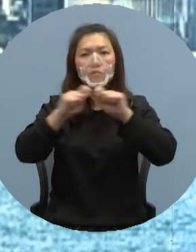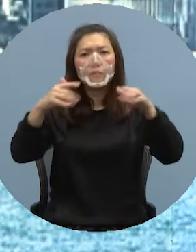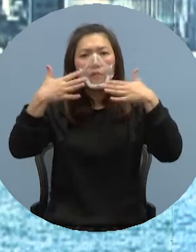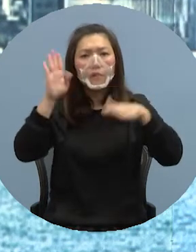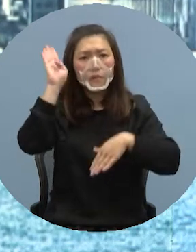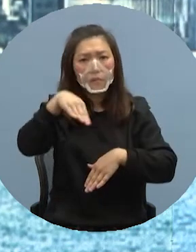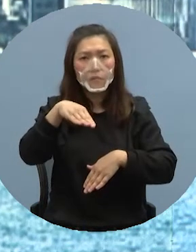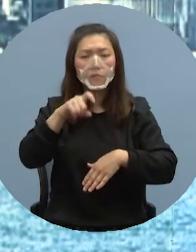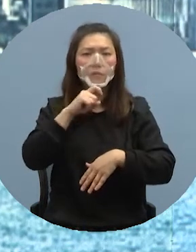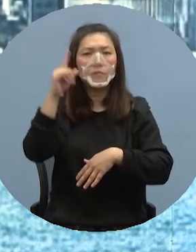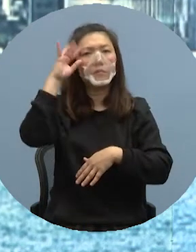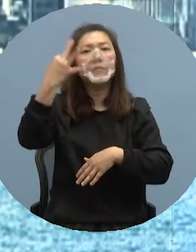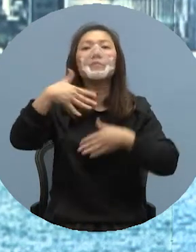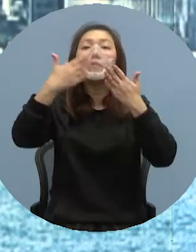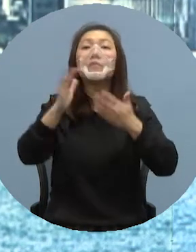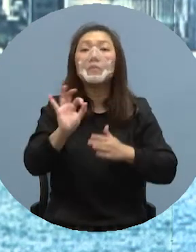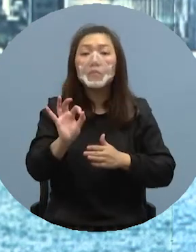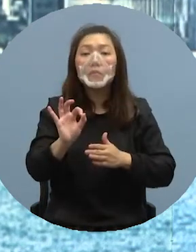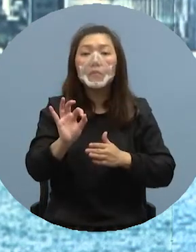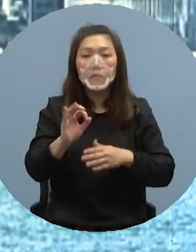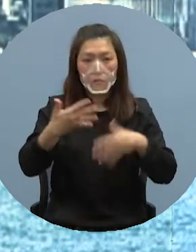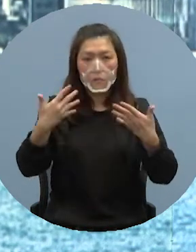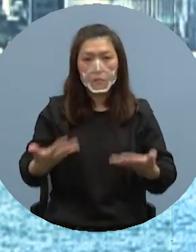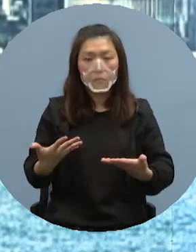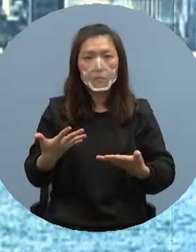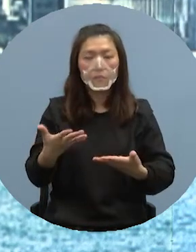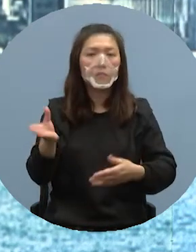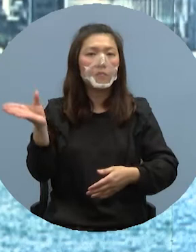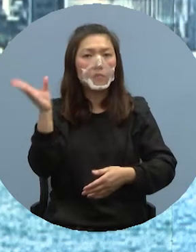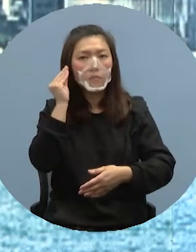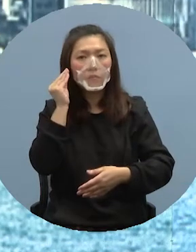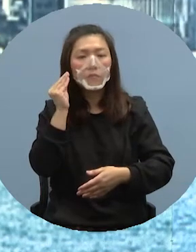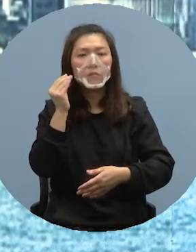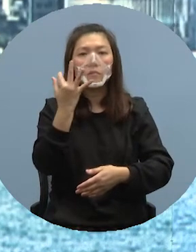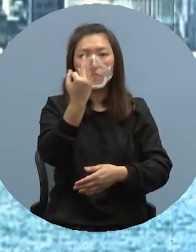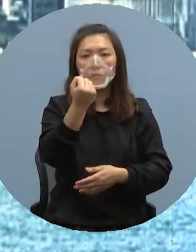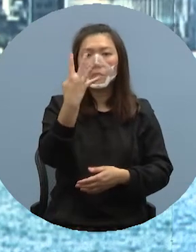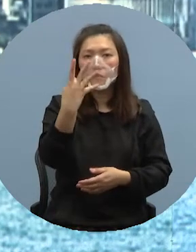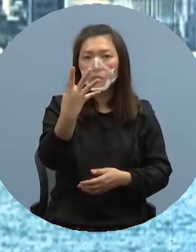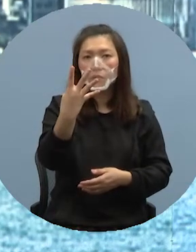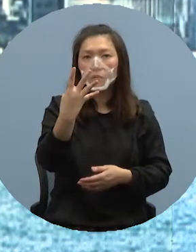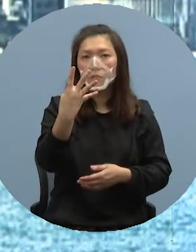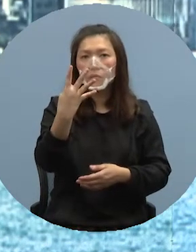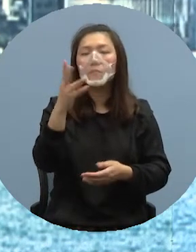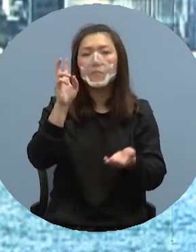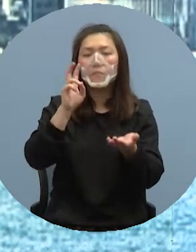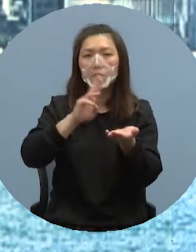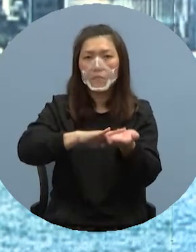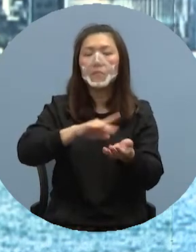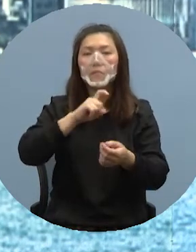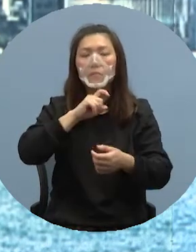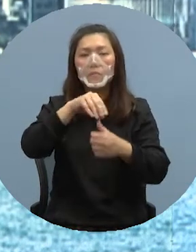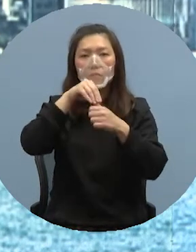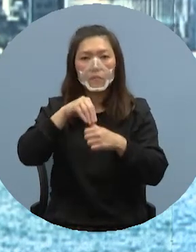假期過後啦，咁有三日都冇翻學啦。咁今日咧，我哋就收到34個陽性個案